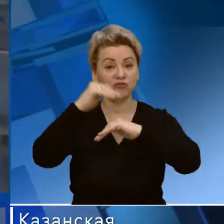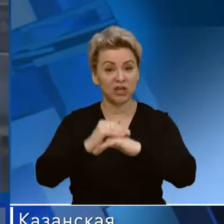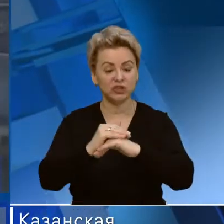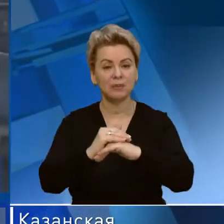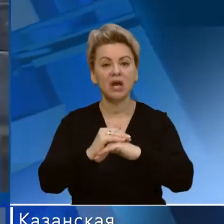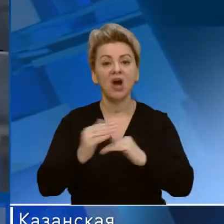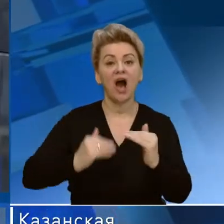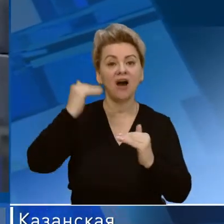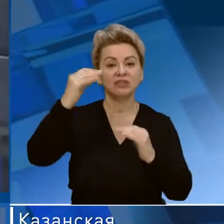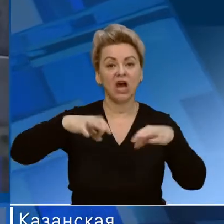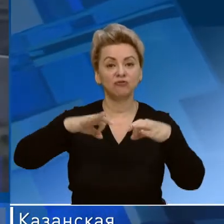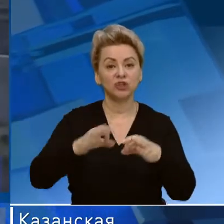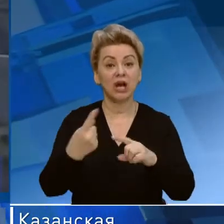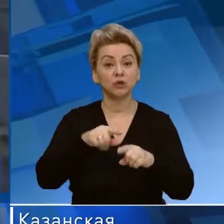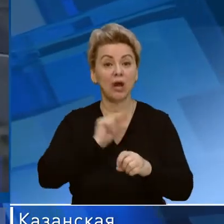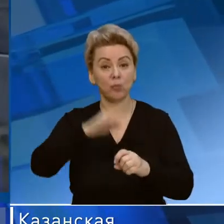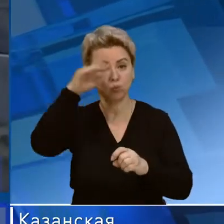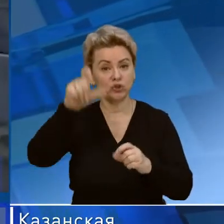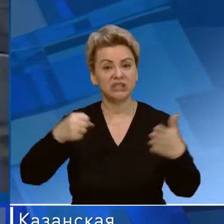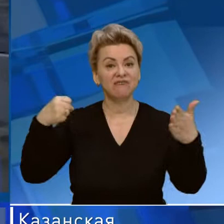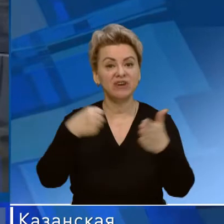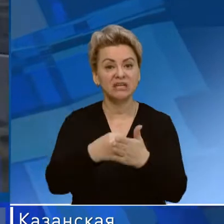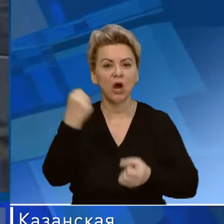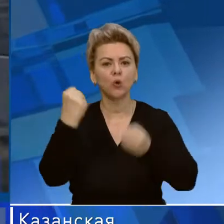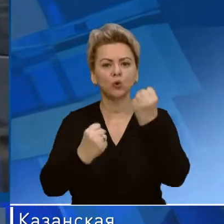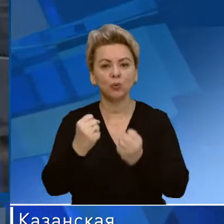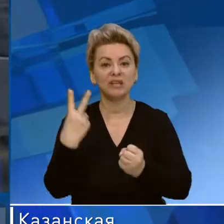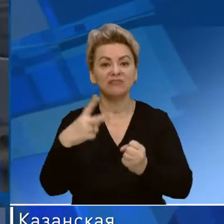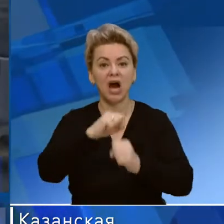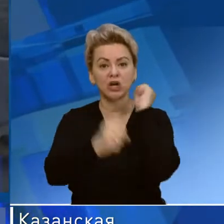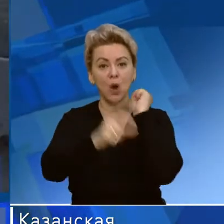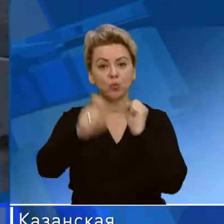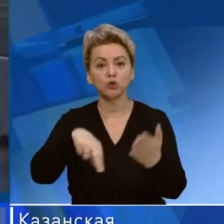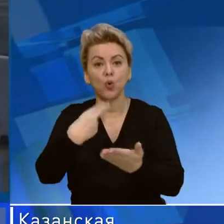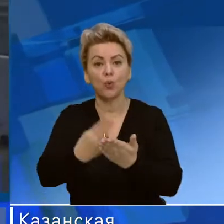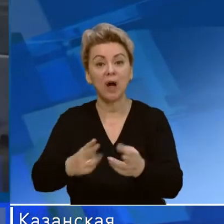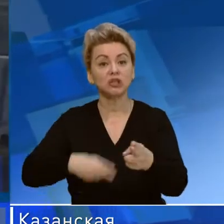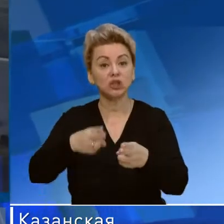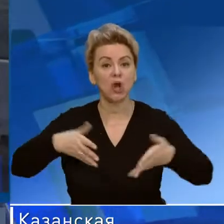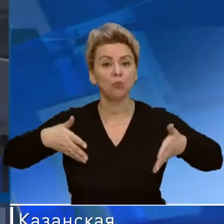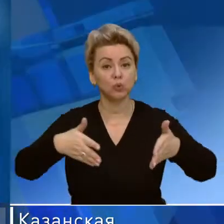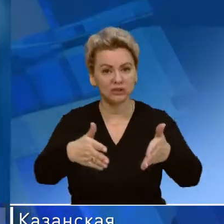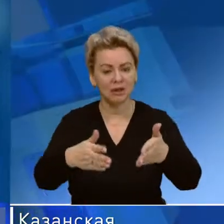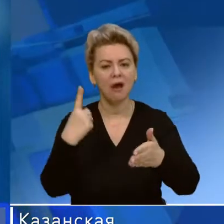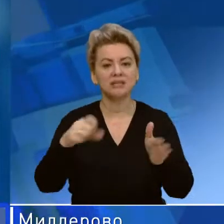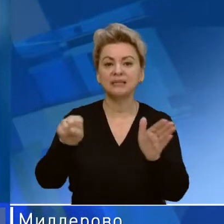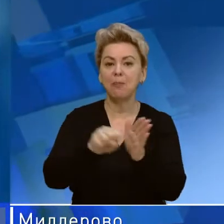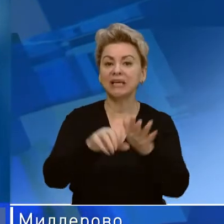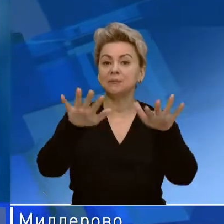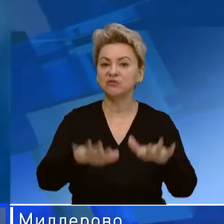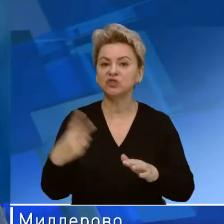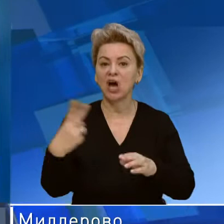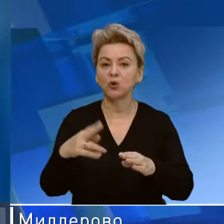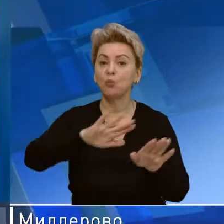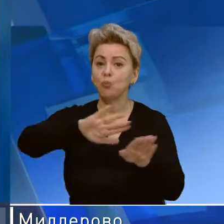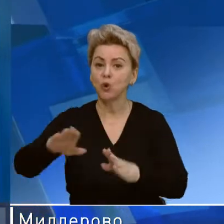В автовышку, на которой работали мужчины, врезался грузовик. Оба рабочих упали на железнодорожные пути. Один погиб на месте,